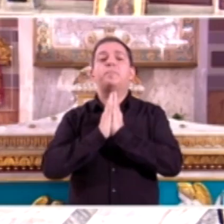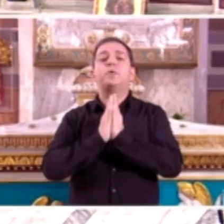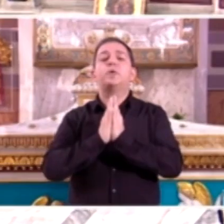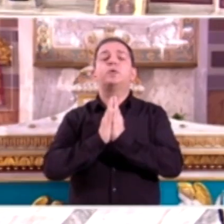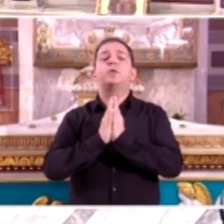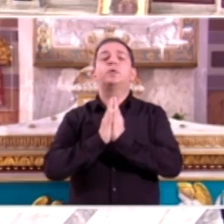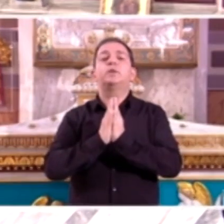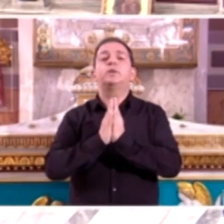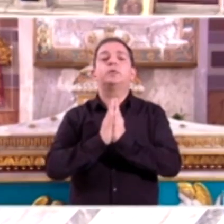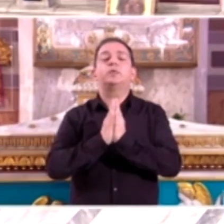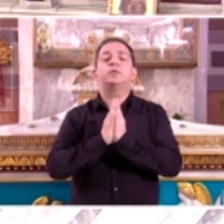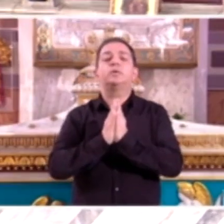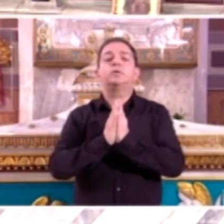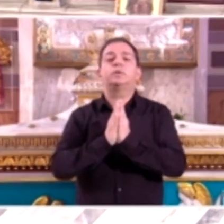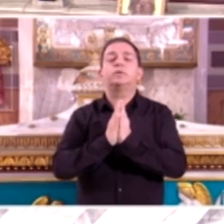αιώνων.